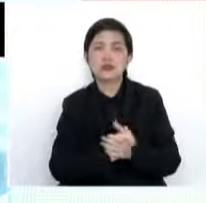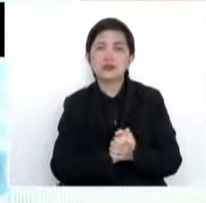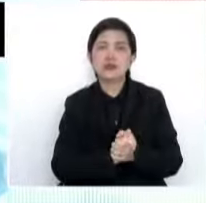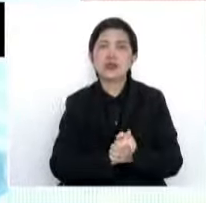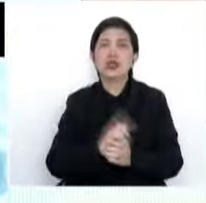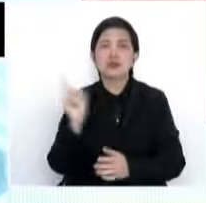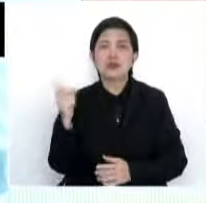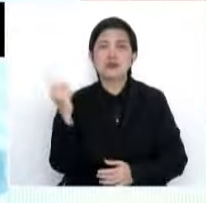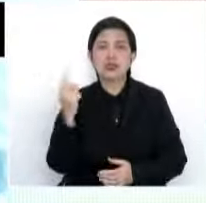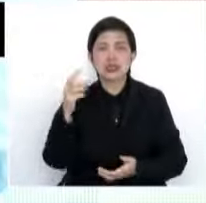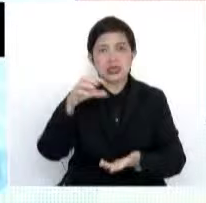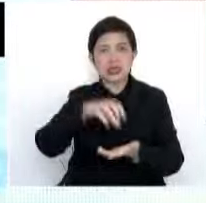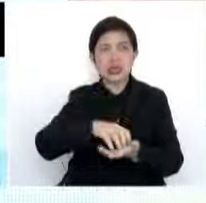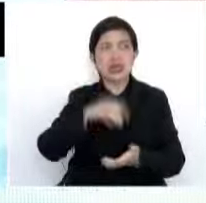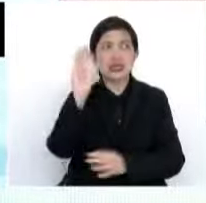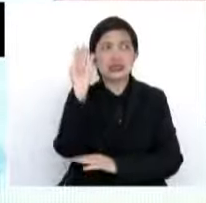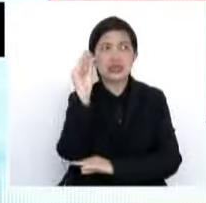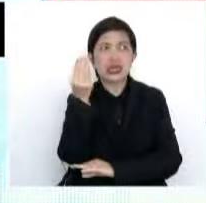otonomi daerah